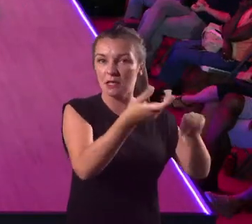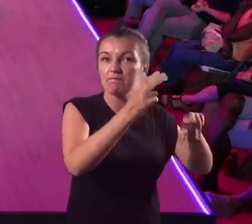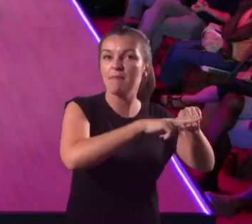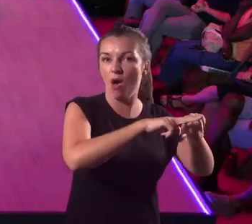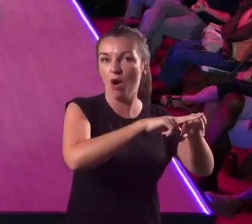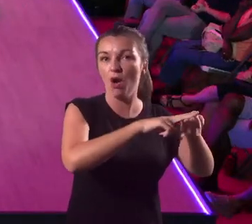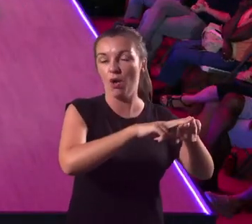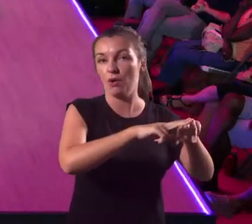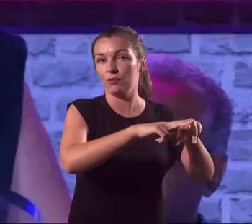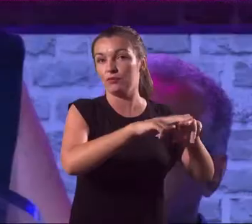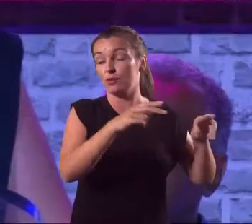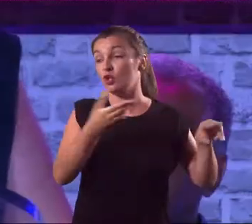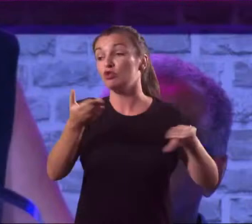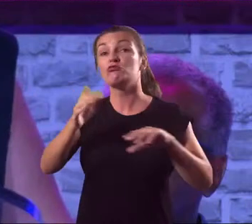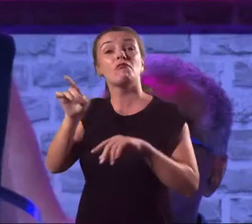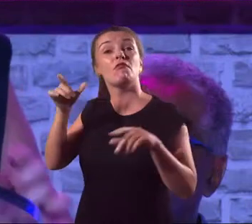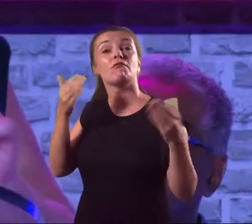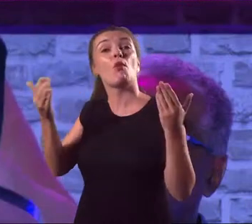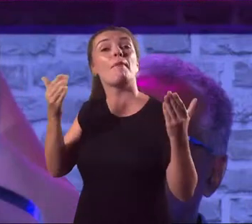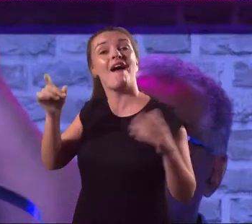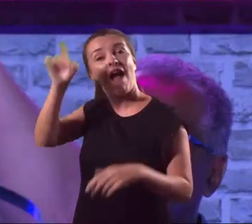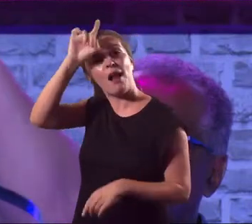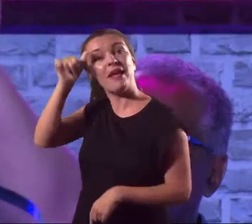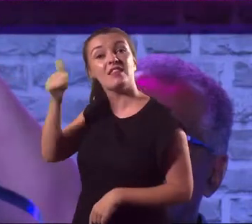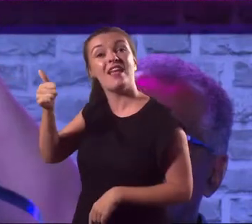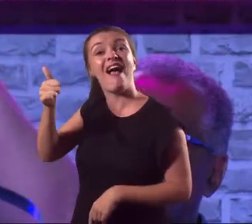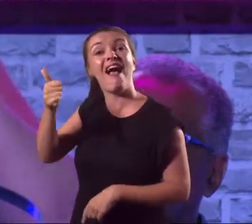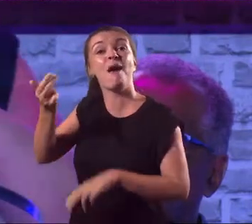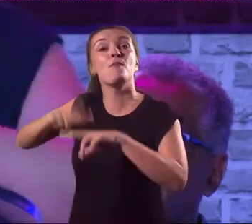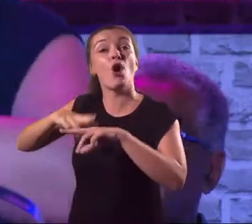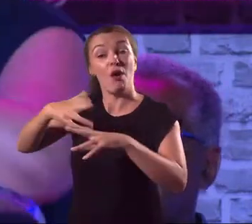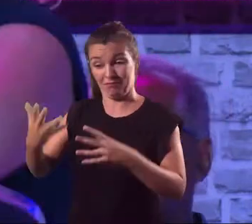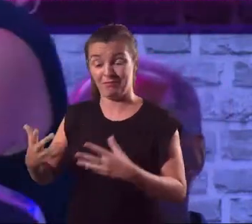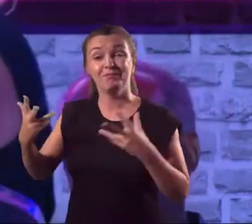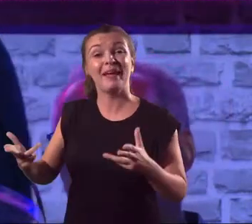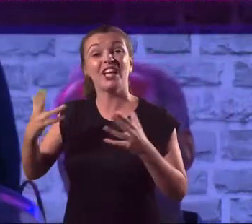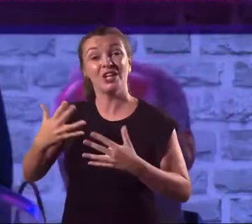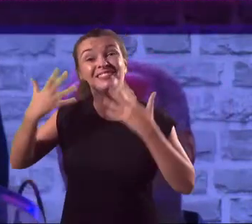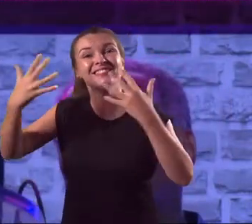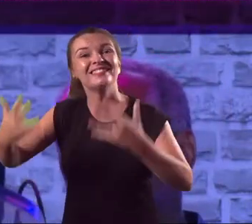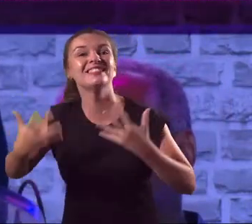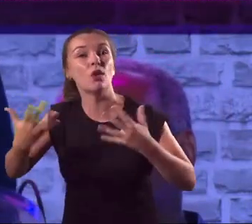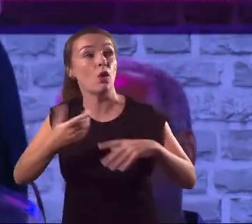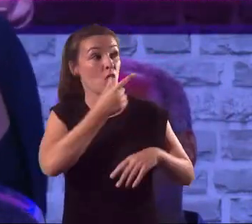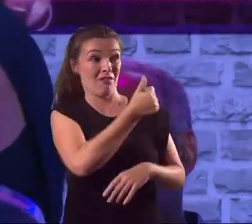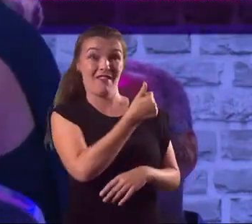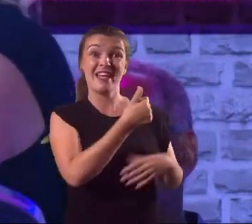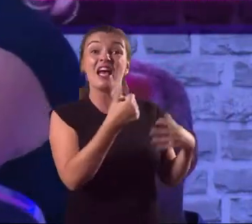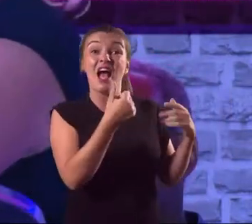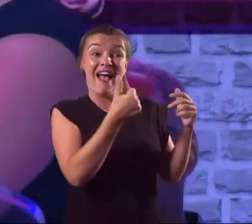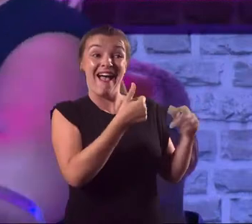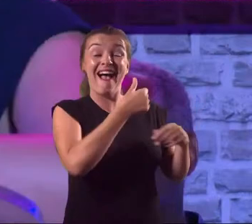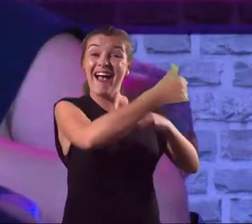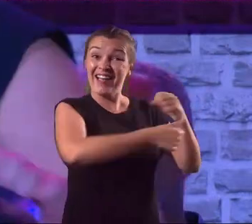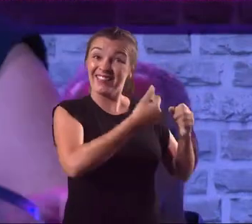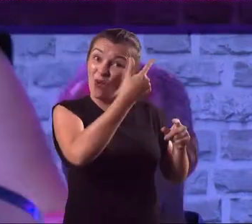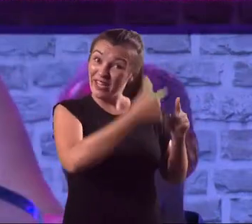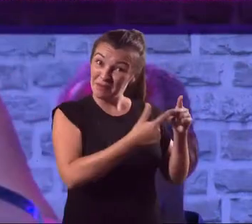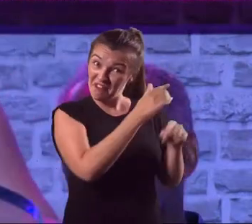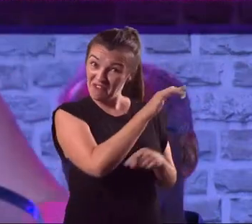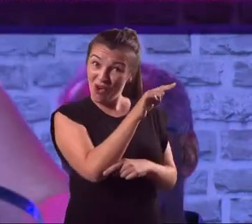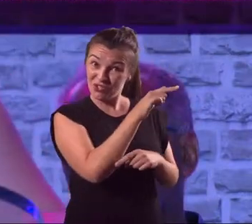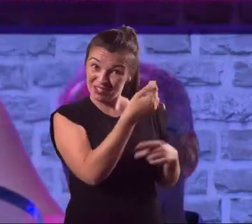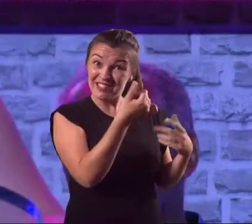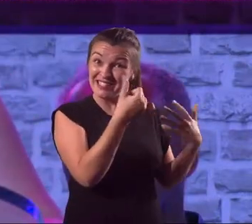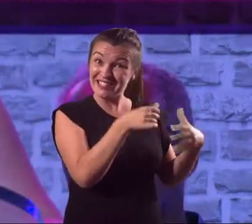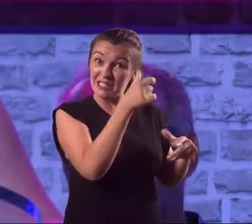compte, l'Allemagne n'a qu'un mort pour refus d'obtempérer en 10 ans, quand nous en avons 16 en un an et demi. Et encore récemment,